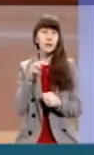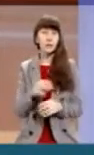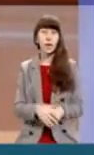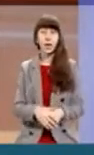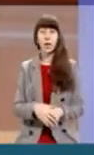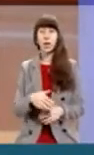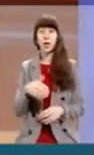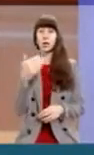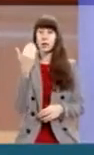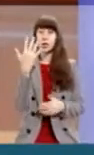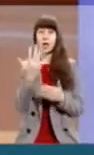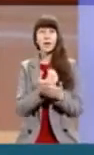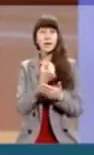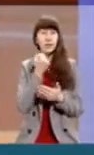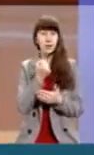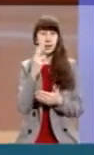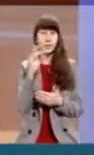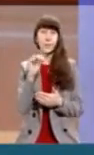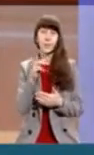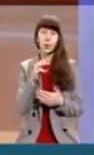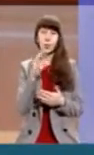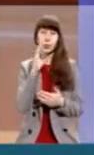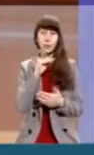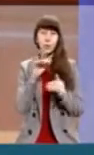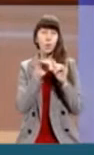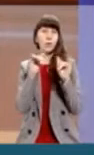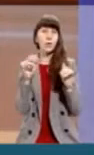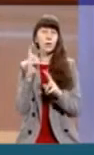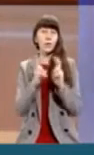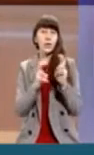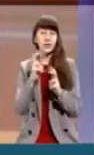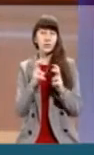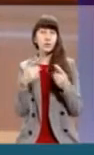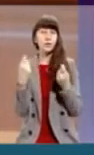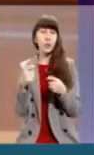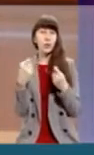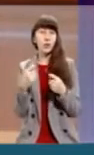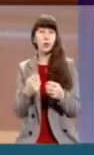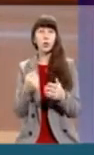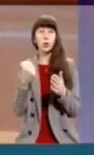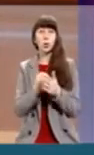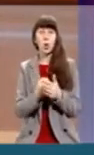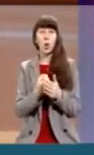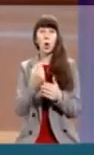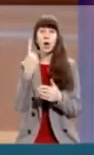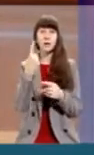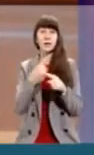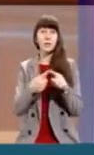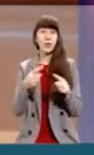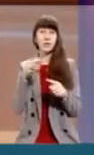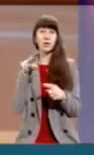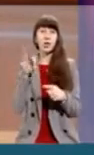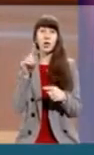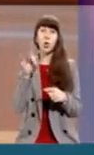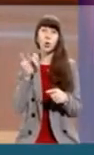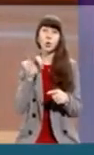айтарлықтай деңгейге ұлғайта алды. Теңгеге шаққанда 1,5 триллион теңге өңдеу өнеркәсібі де үлкен қарқынмен дамып келеді. Оның ішінде